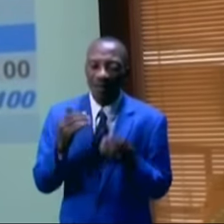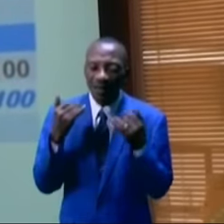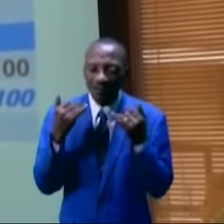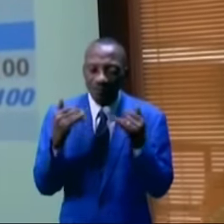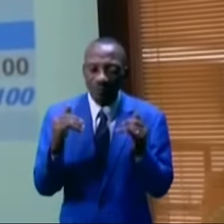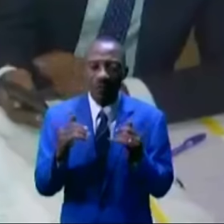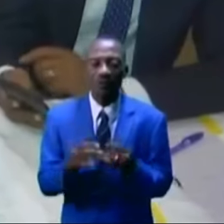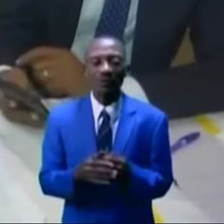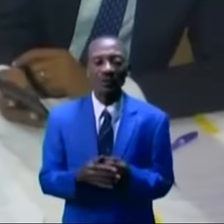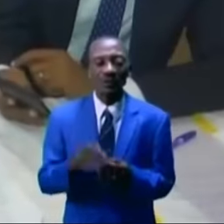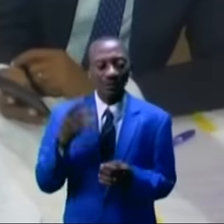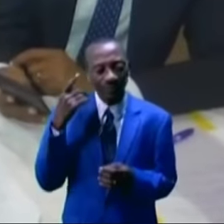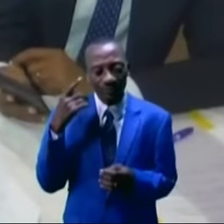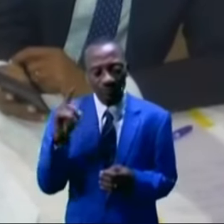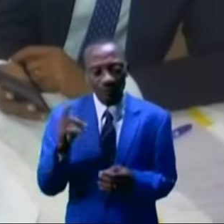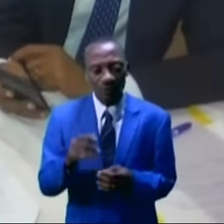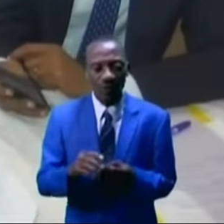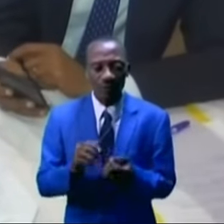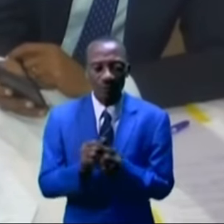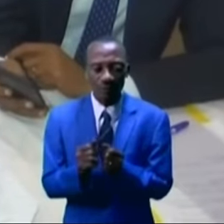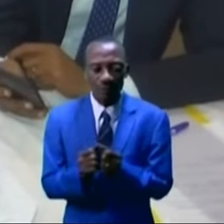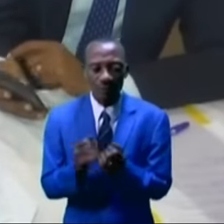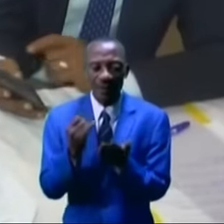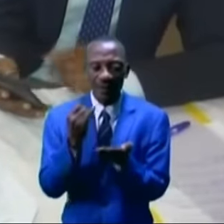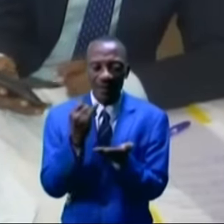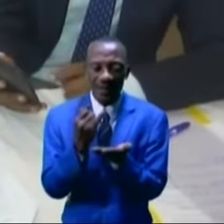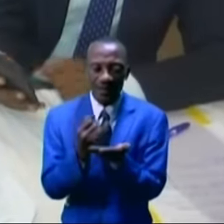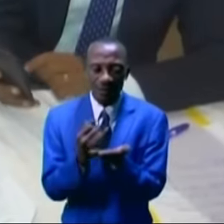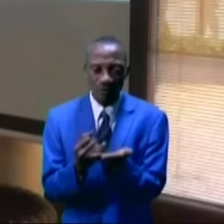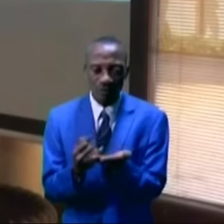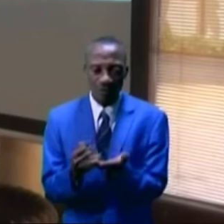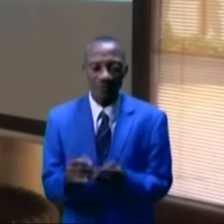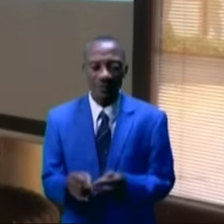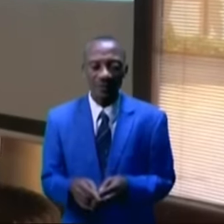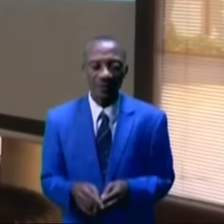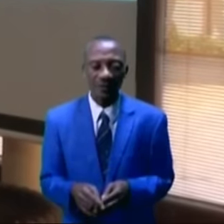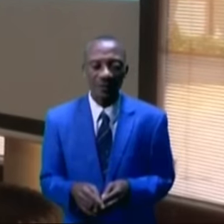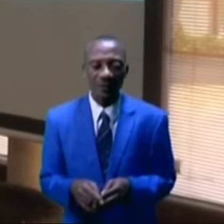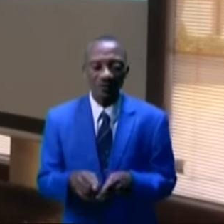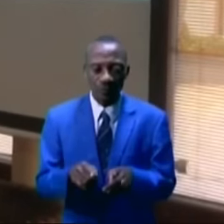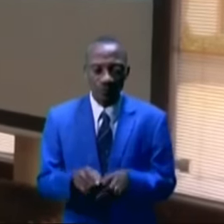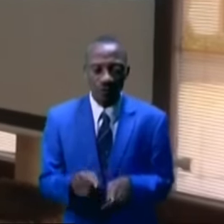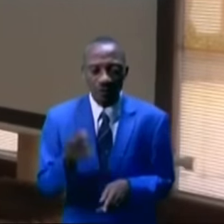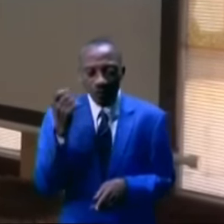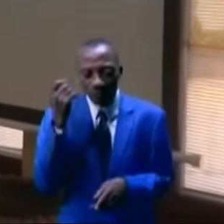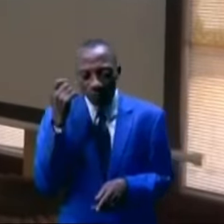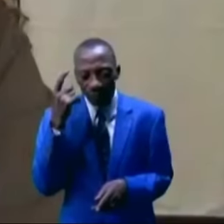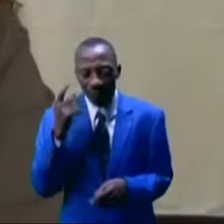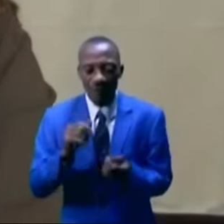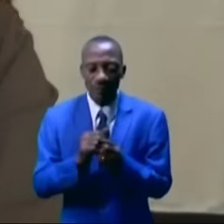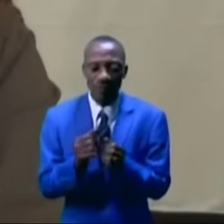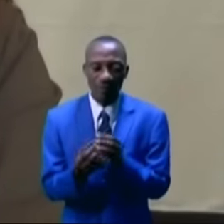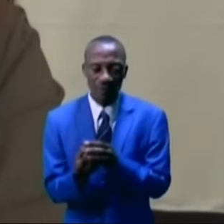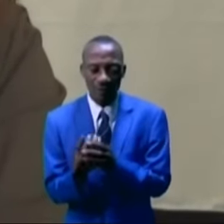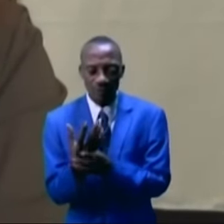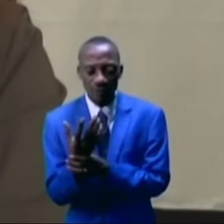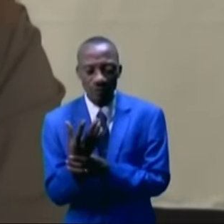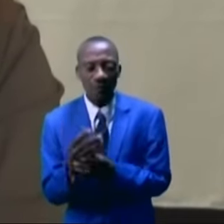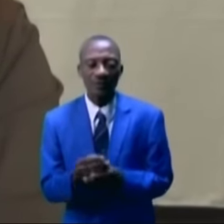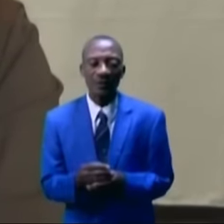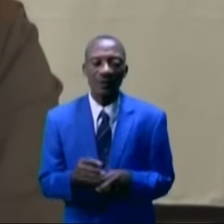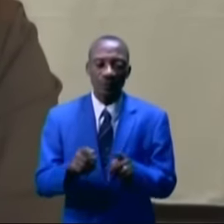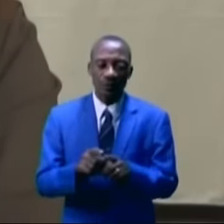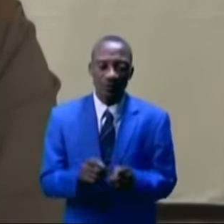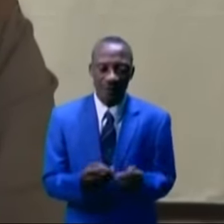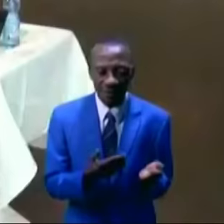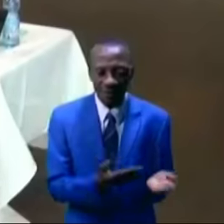et institutionnel, l'octroi des licences et des contrats, la prospection, la production ainsi que les